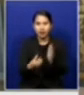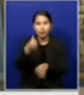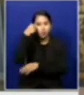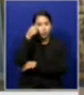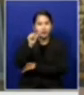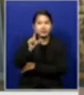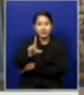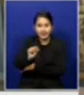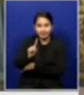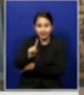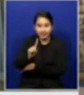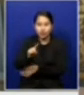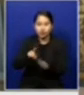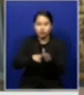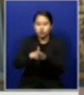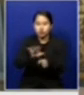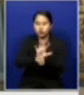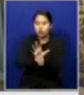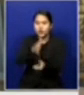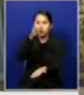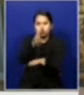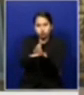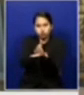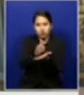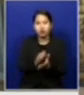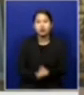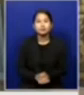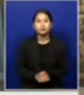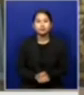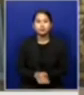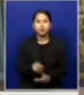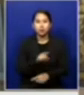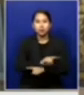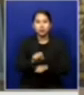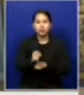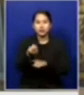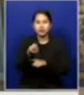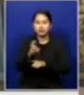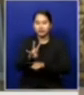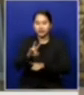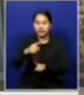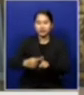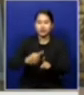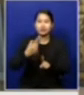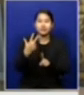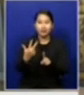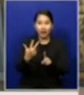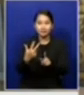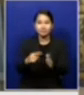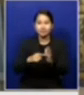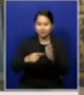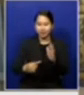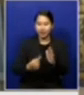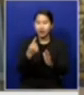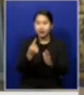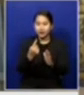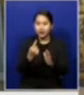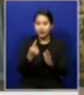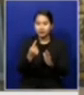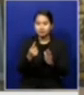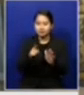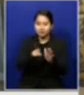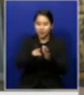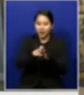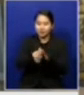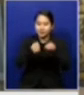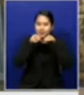ควิดซึ่งเมื่อวันที่17มีนาคมช่วงนั้นก็เริ่มมีการติดเชื้อกระจายออ